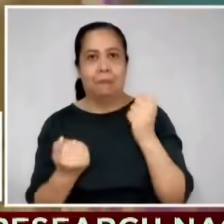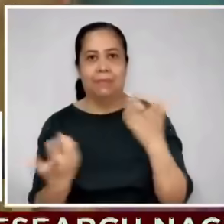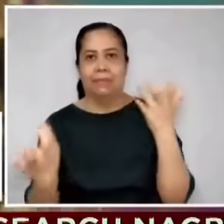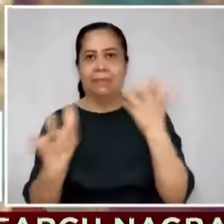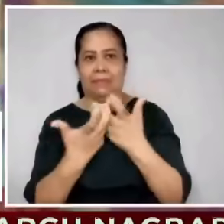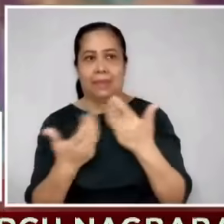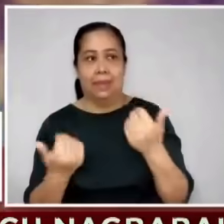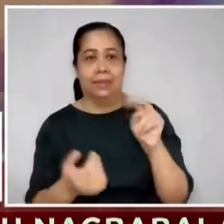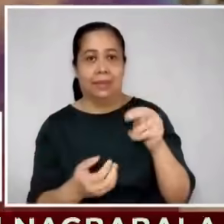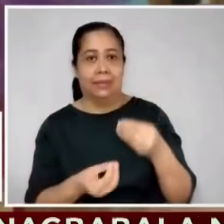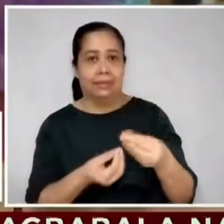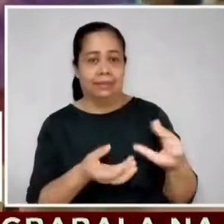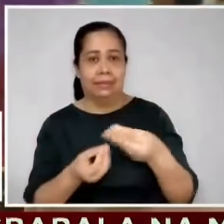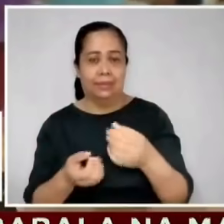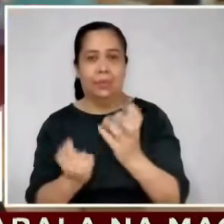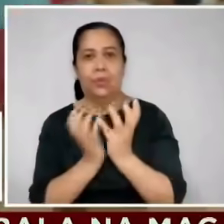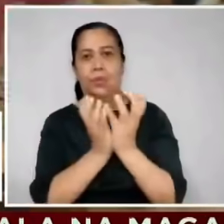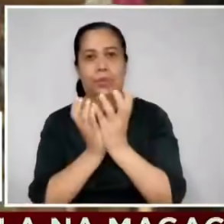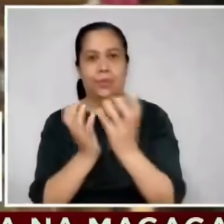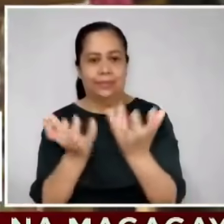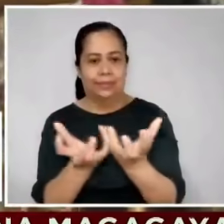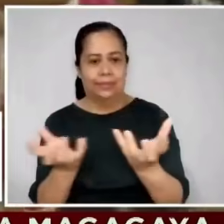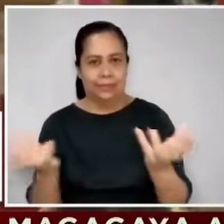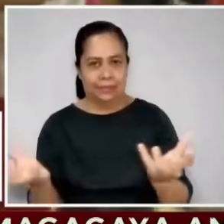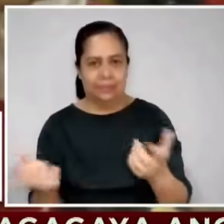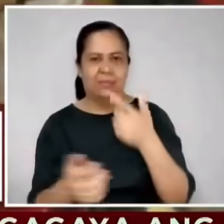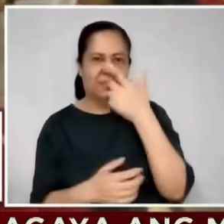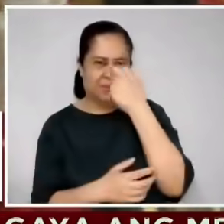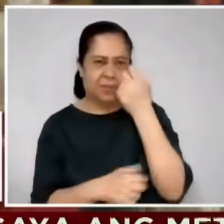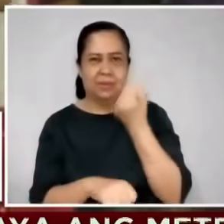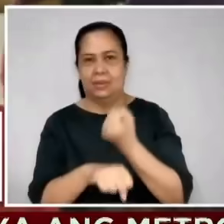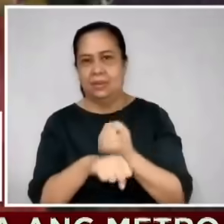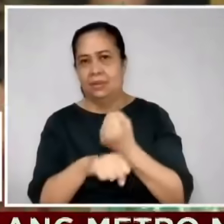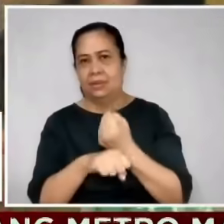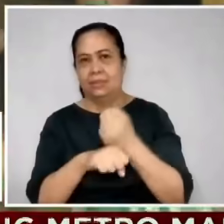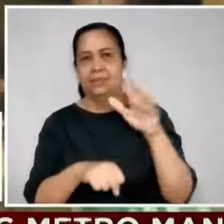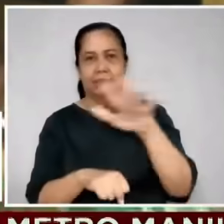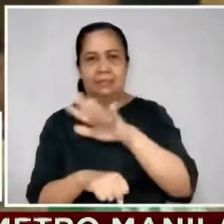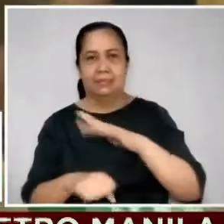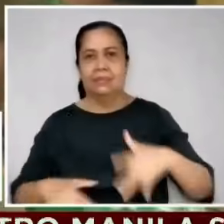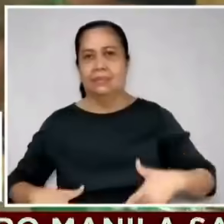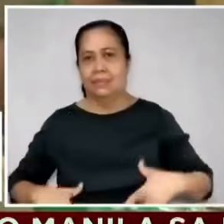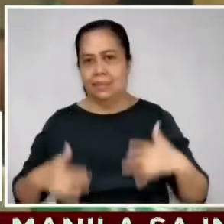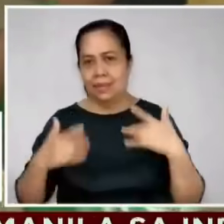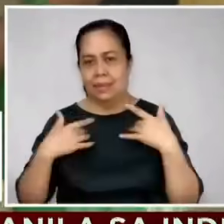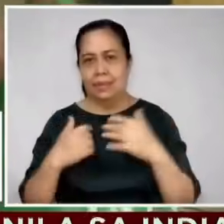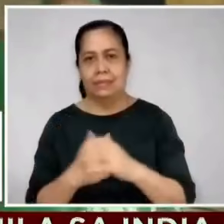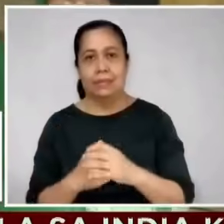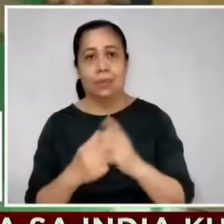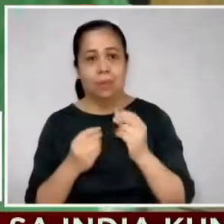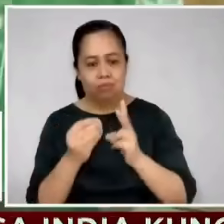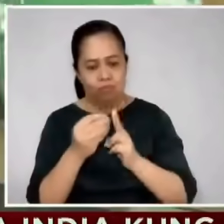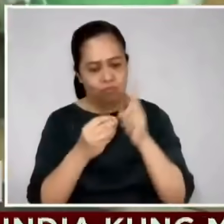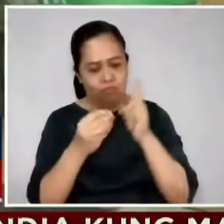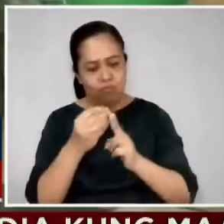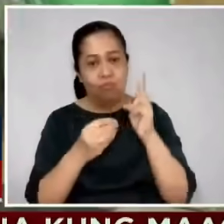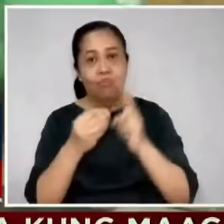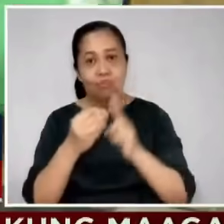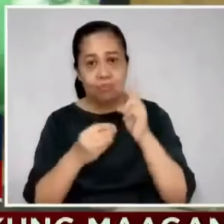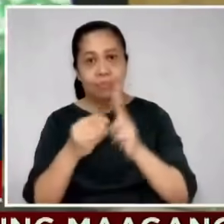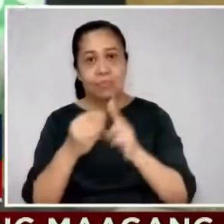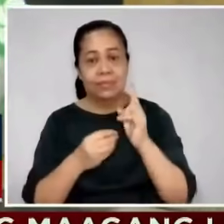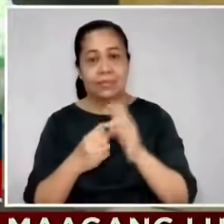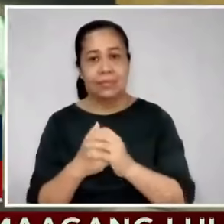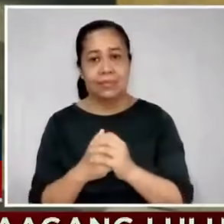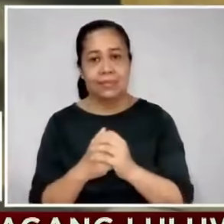ngayon sa mga community pantry dahil sa hirap ng buhay. Ginupit-gupit po namin.